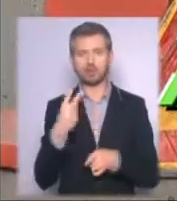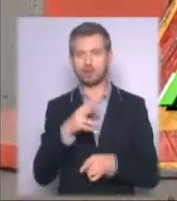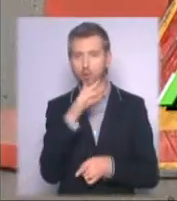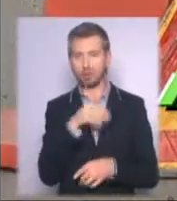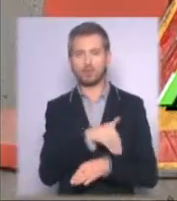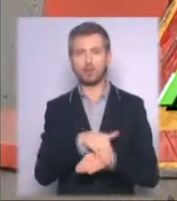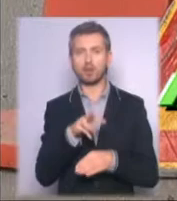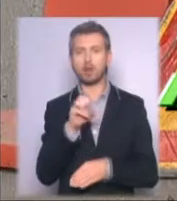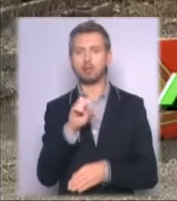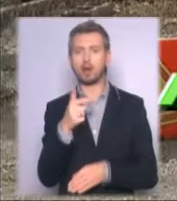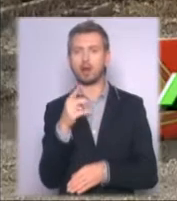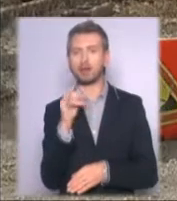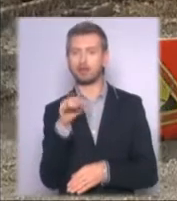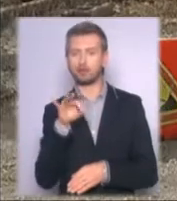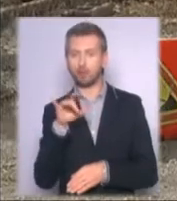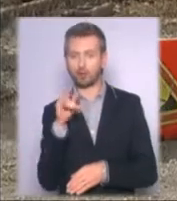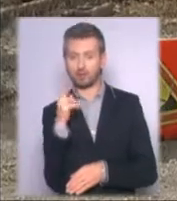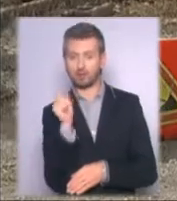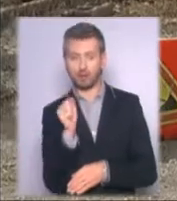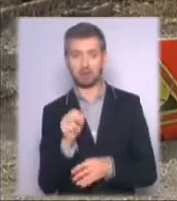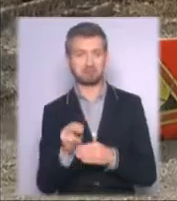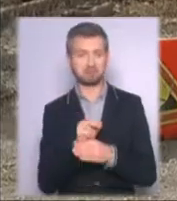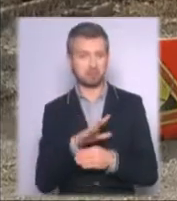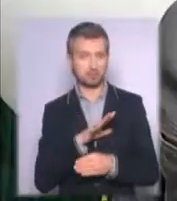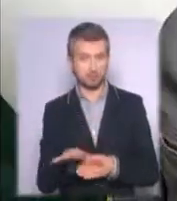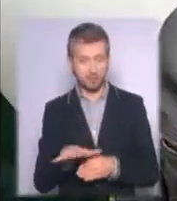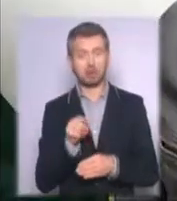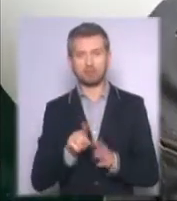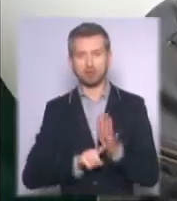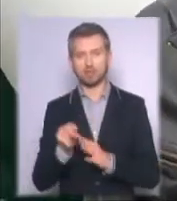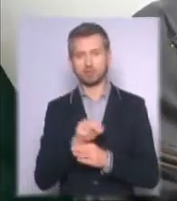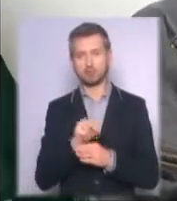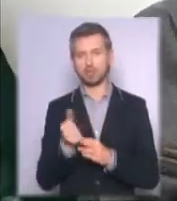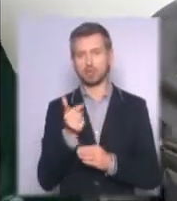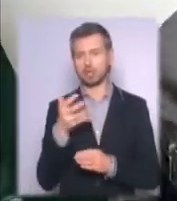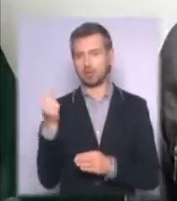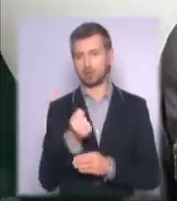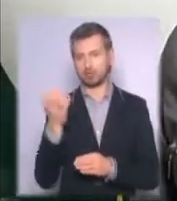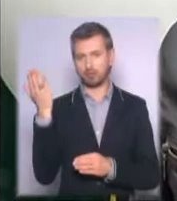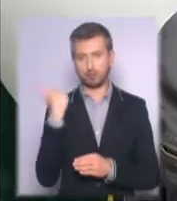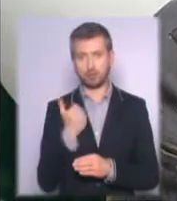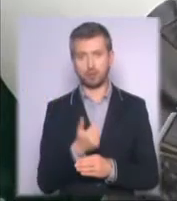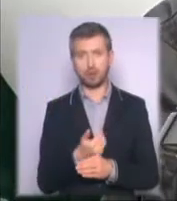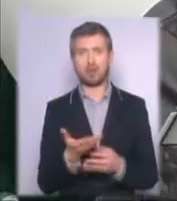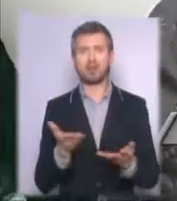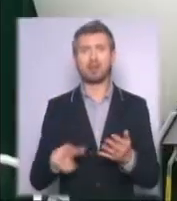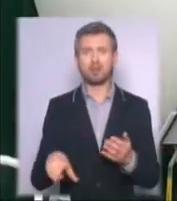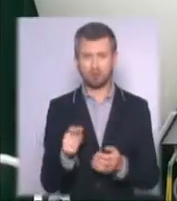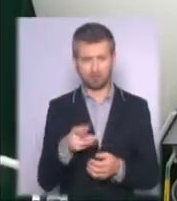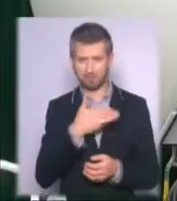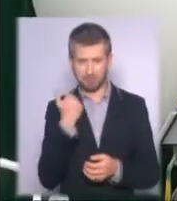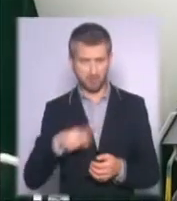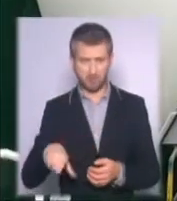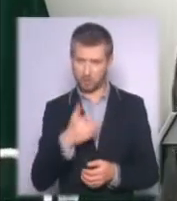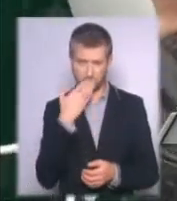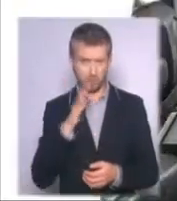не проводили жодного ремонту. За дорогу взялися лише кілька тижнів тому. Ну як дорога? Ну там немає дороги. Яка там дорога? Ну, звісно,